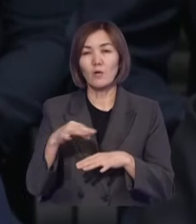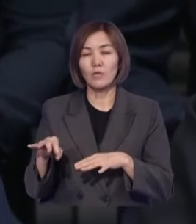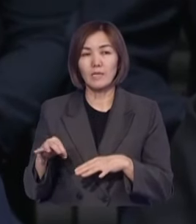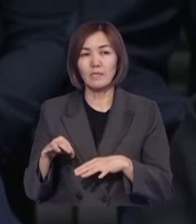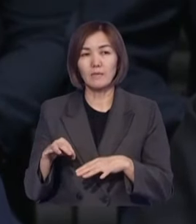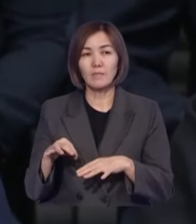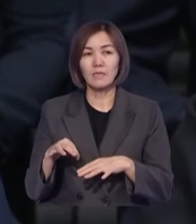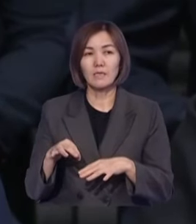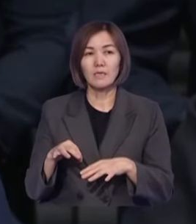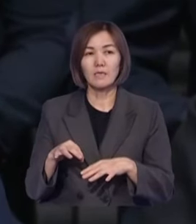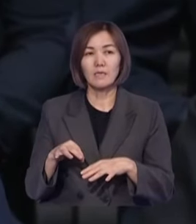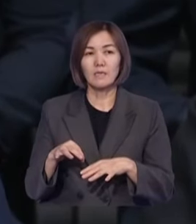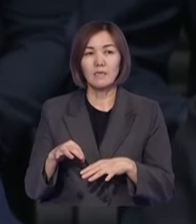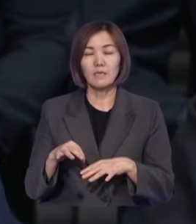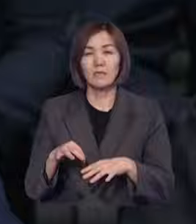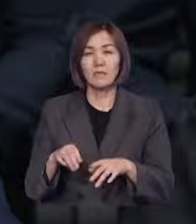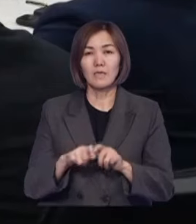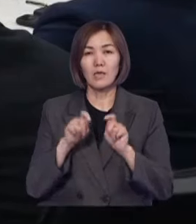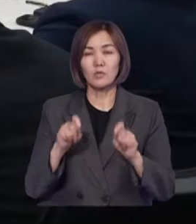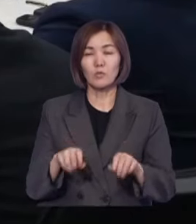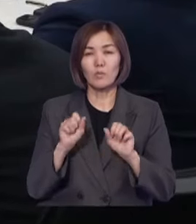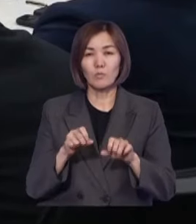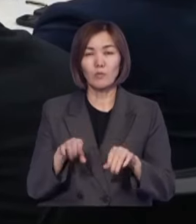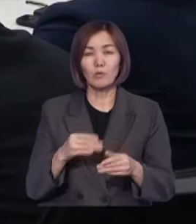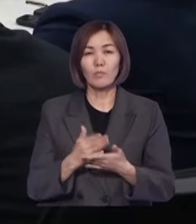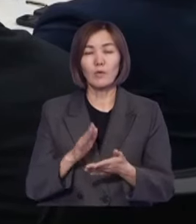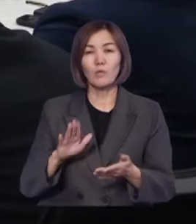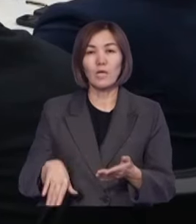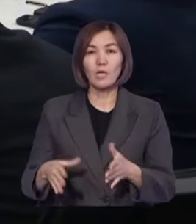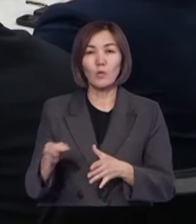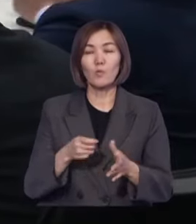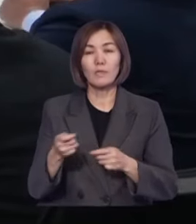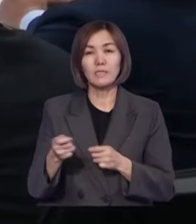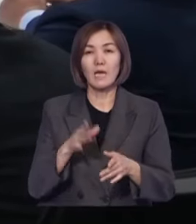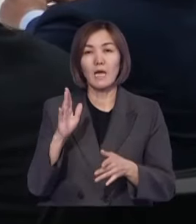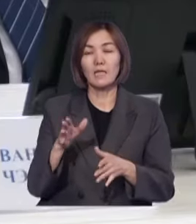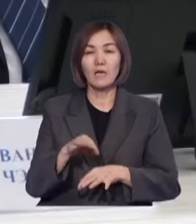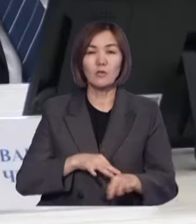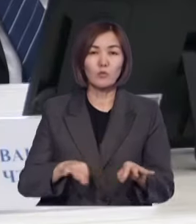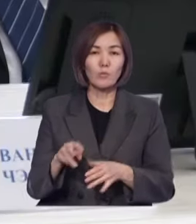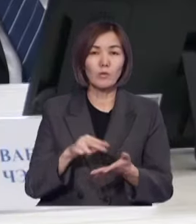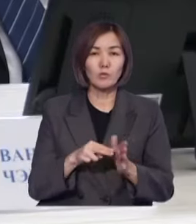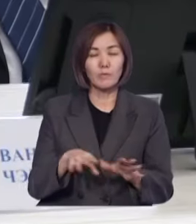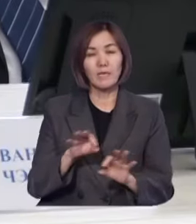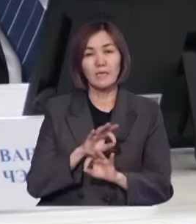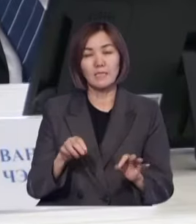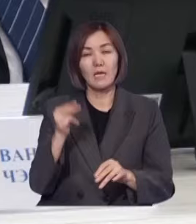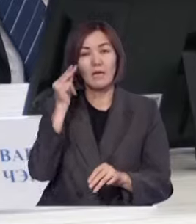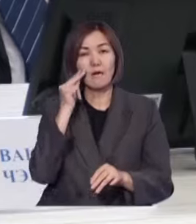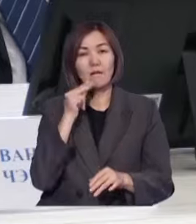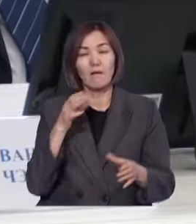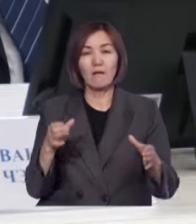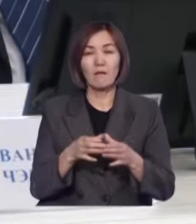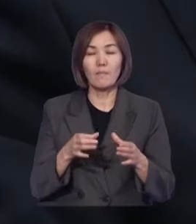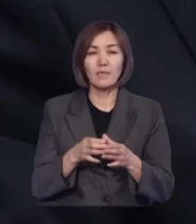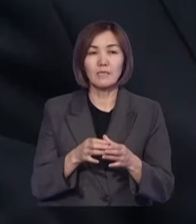өту функцияны ашуға мүмкіндігіміз бар. Мұнан соң аймақ басшысы алдағы жоба жоспарларымен бөлісті. Қытайлық Сдепси компаниясы